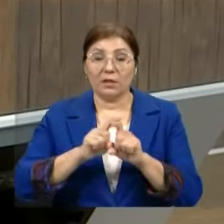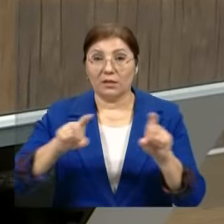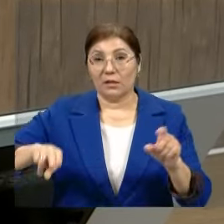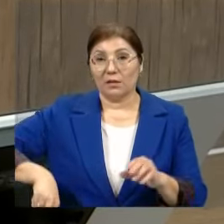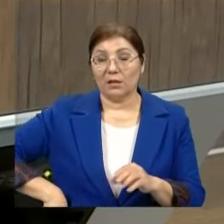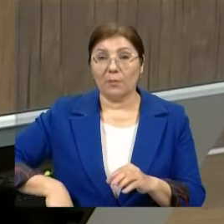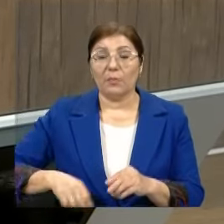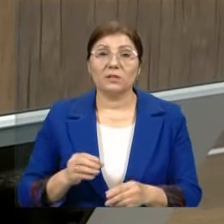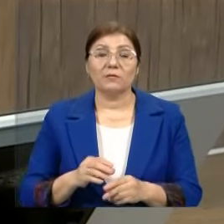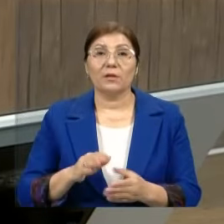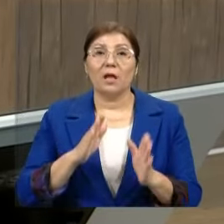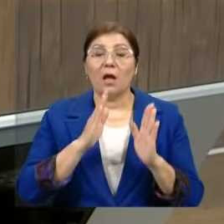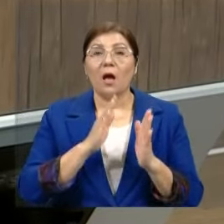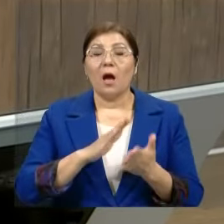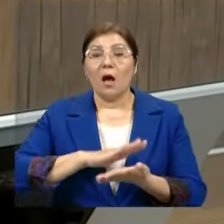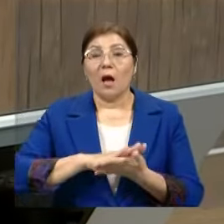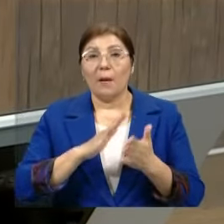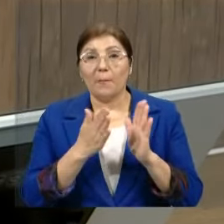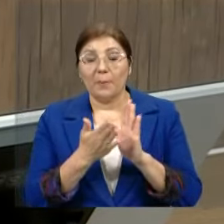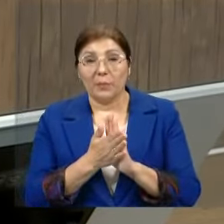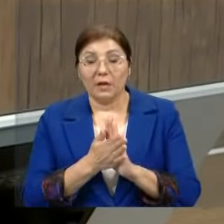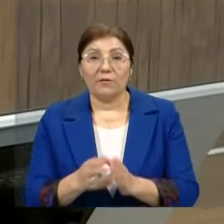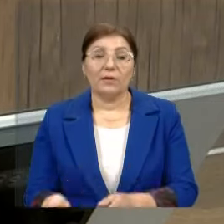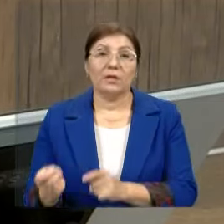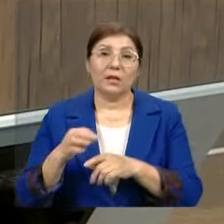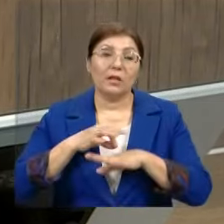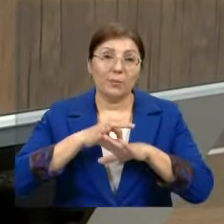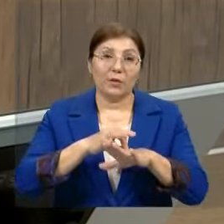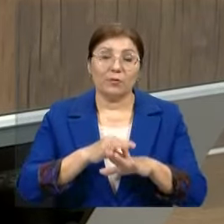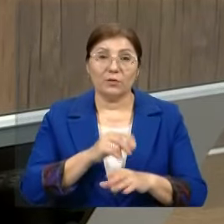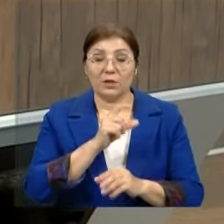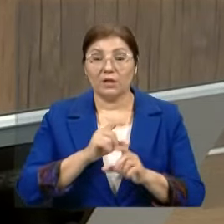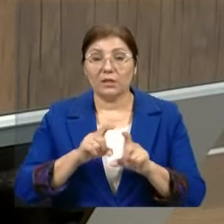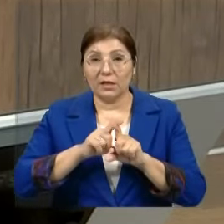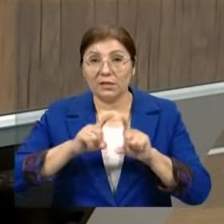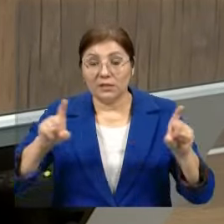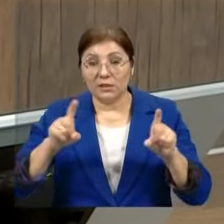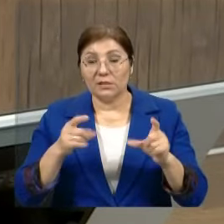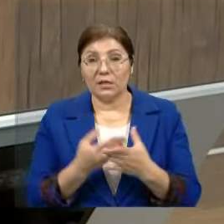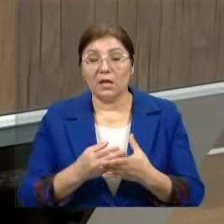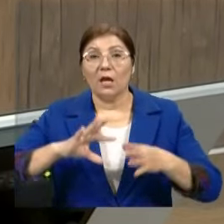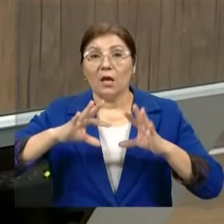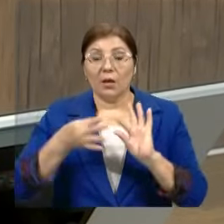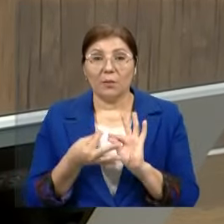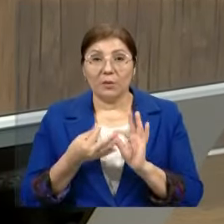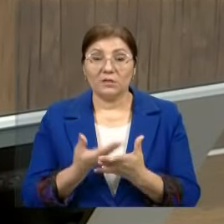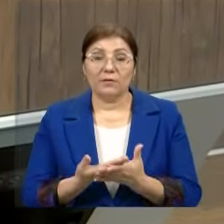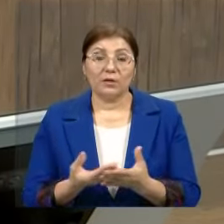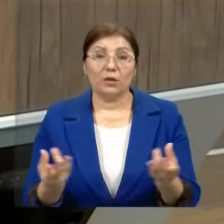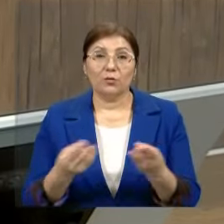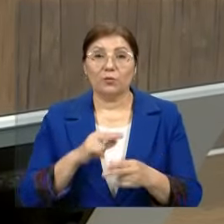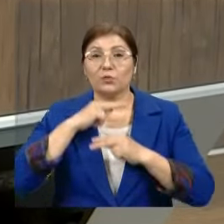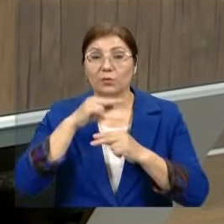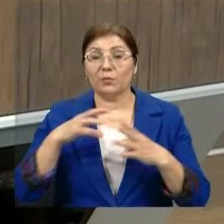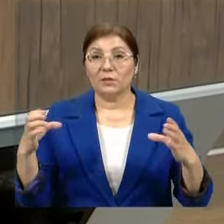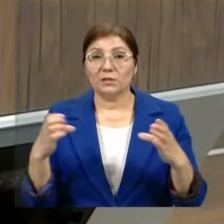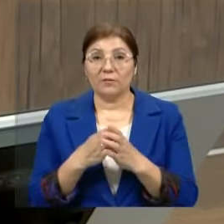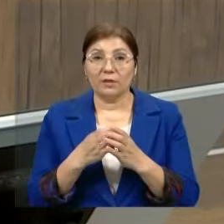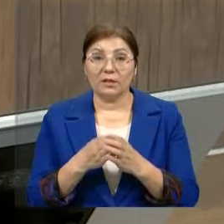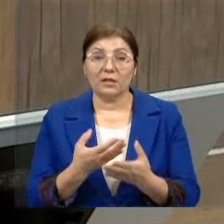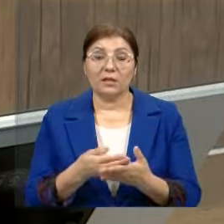правилах перевозки учащихся на олимпиады и соревнования. Нельзя допускать повторения ситуации, где гибнут дети. Нужно привлечь внимание общества к